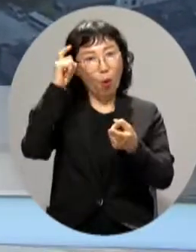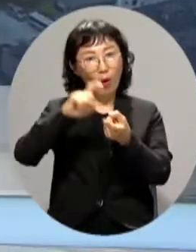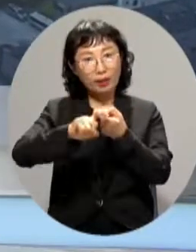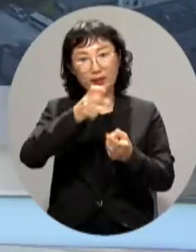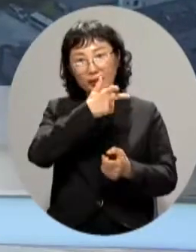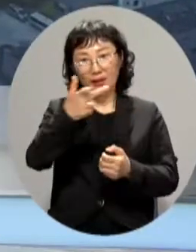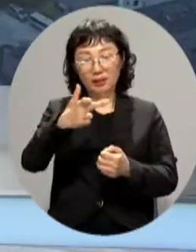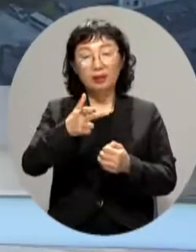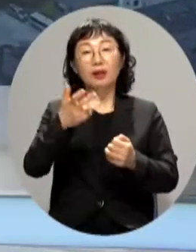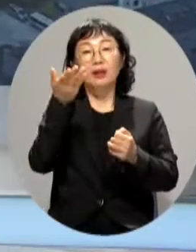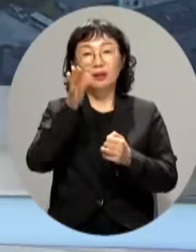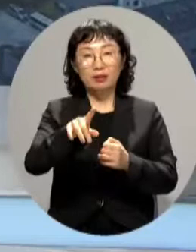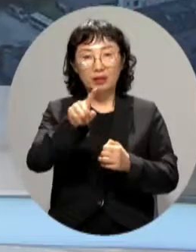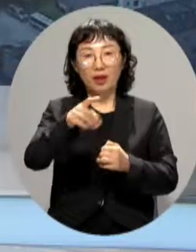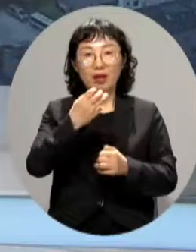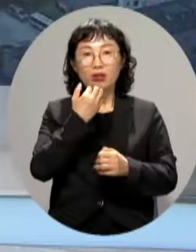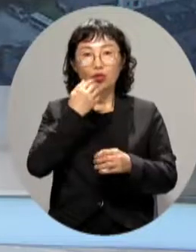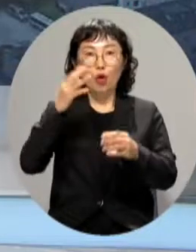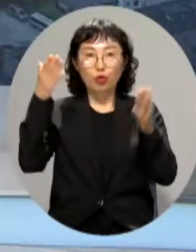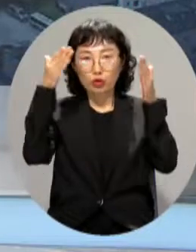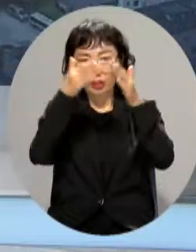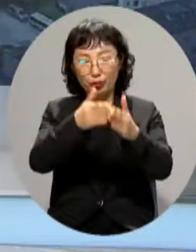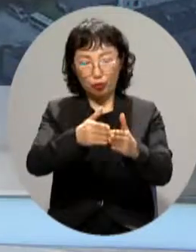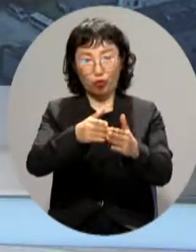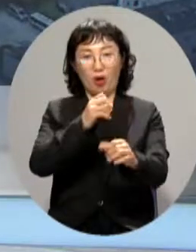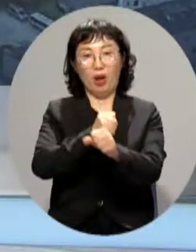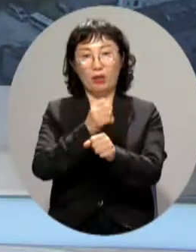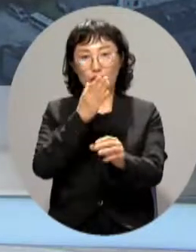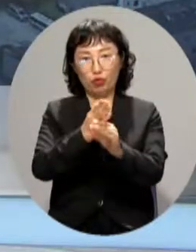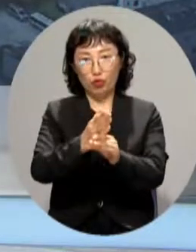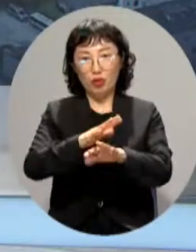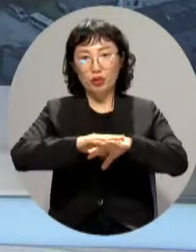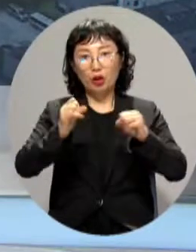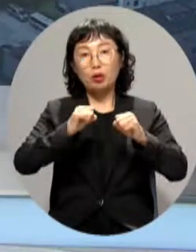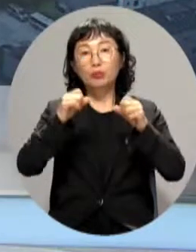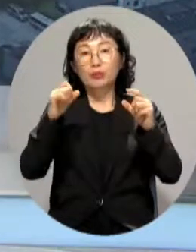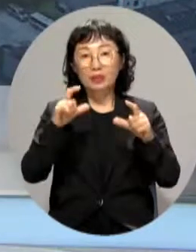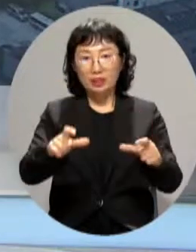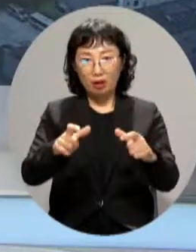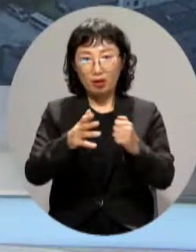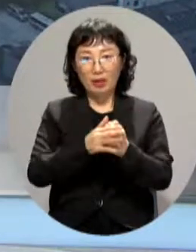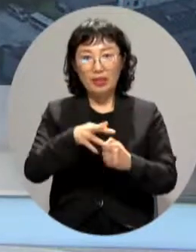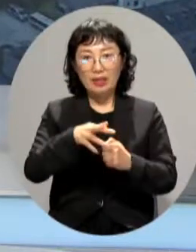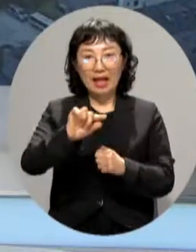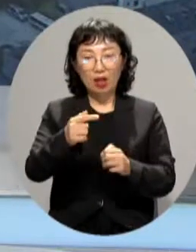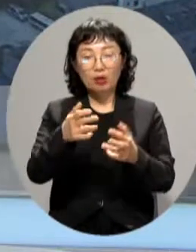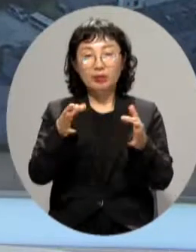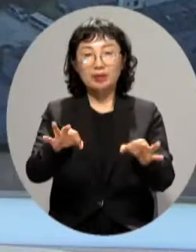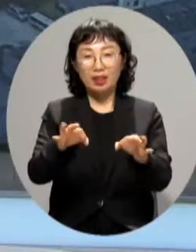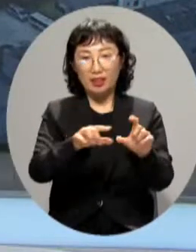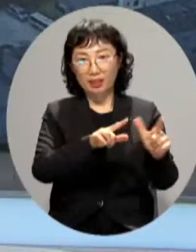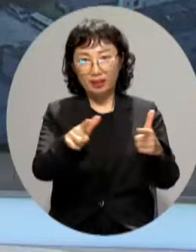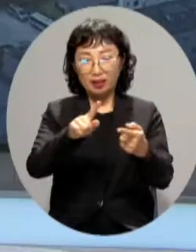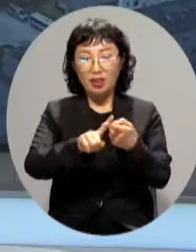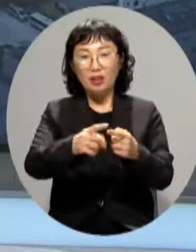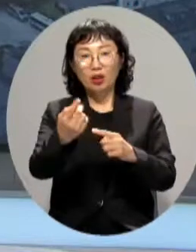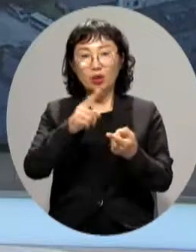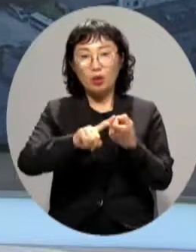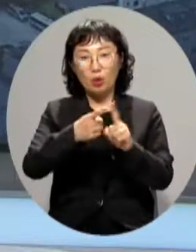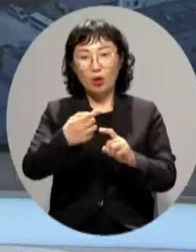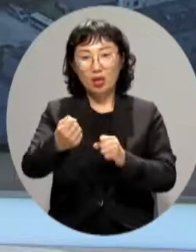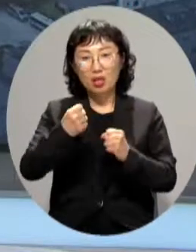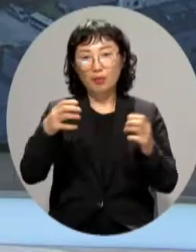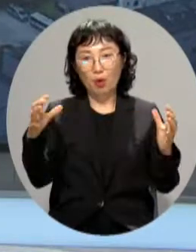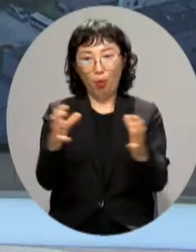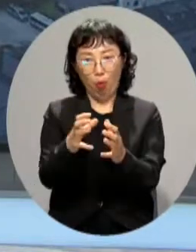생태계 역시 수도권 쏠림은 심각합니다. 이런 가운데 전라북도와 산업은행이 도내 창업 생태계 구축에 힘을 모으기로 했습니다.